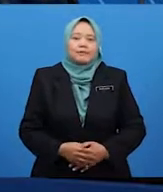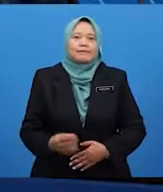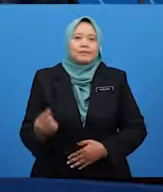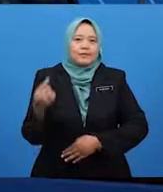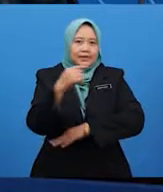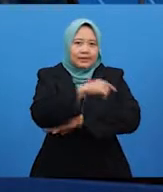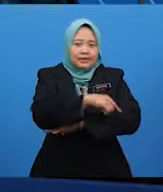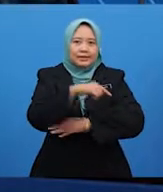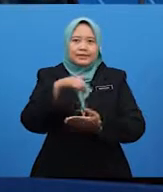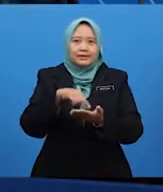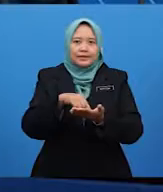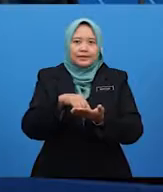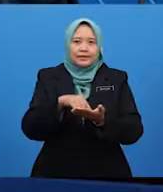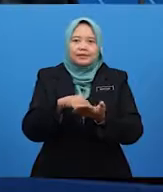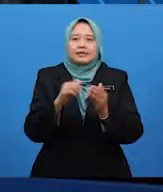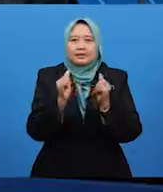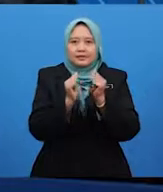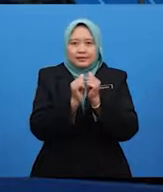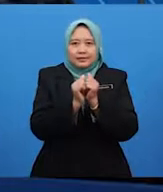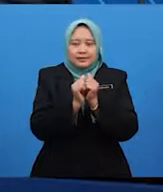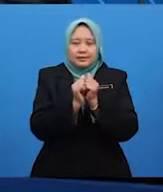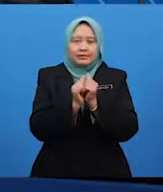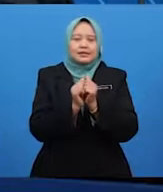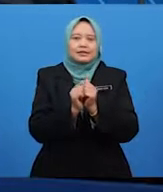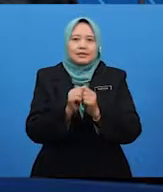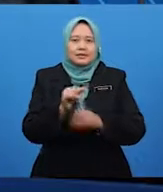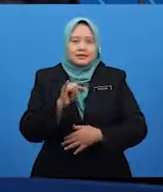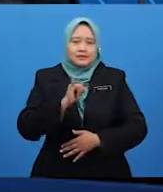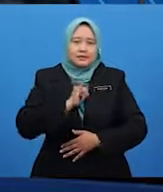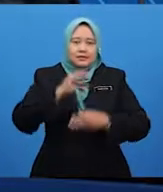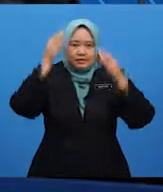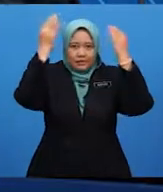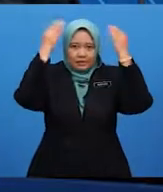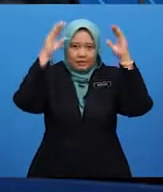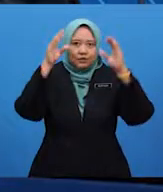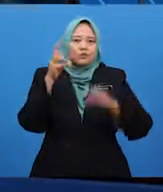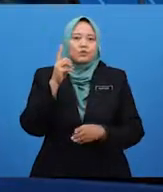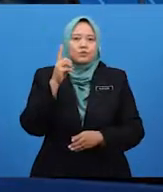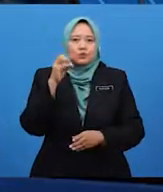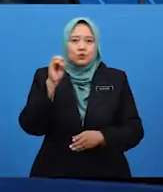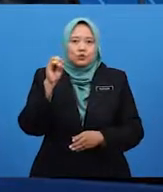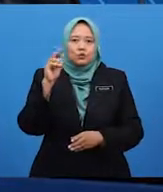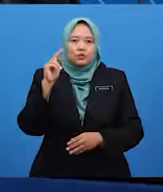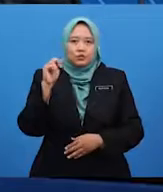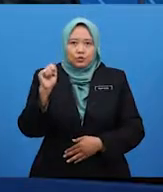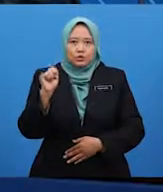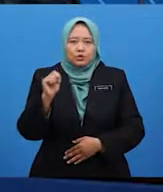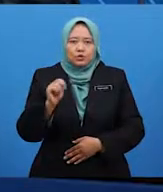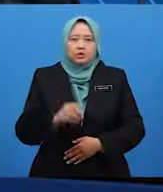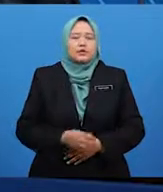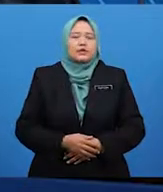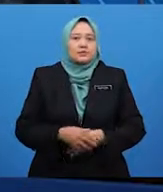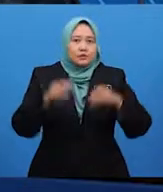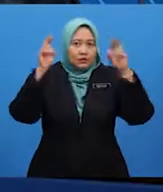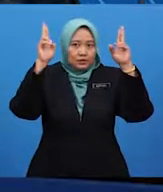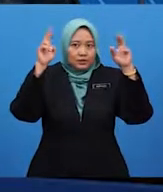dalam program Canvas SV. Dan pada hari ini kita akan berbual bicara tentang seni. Dan pastinya